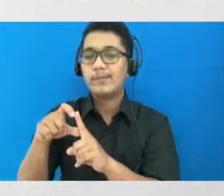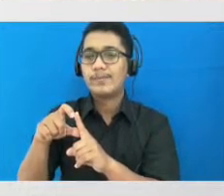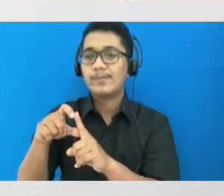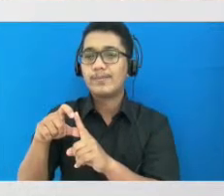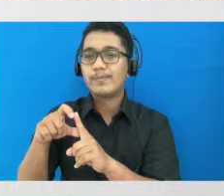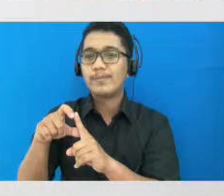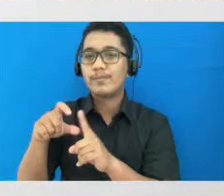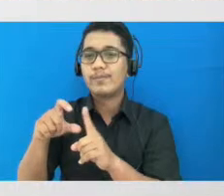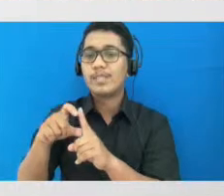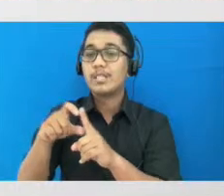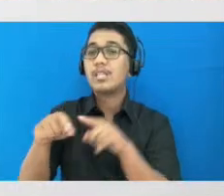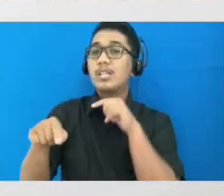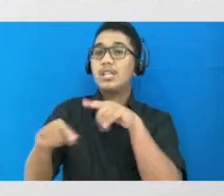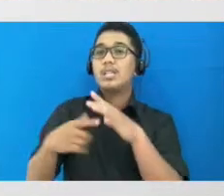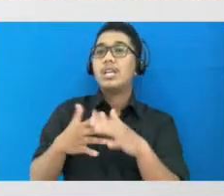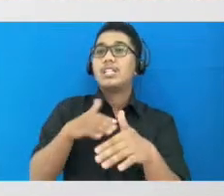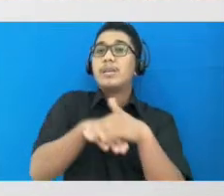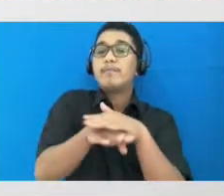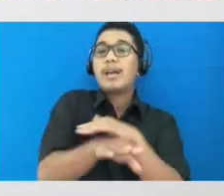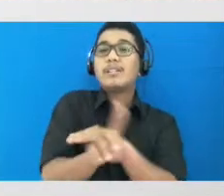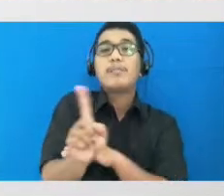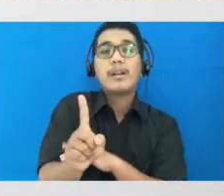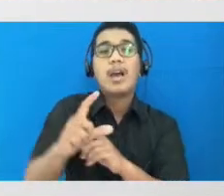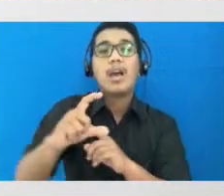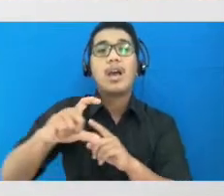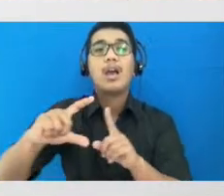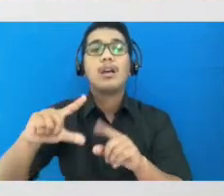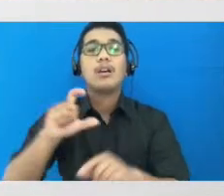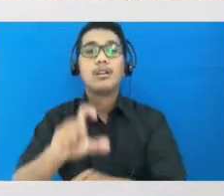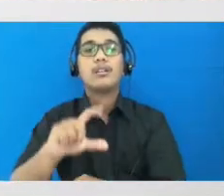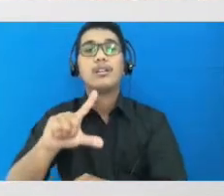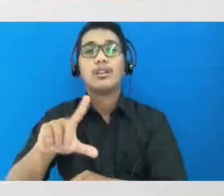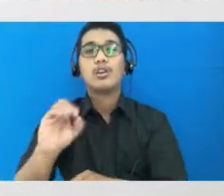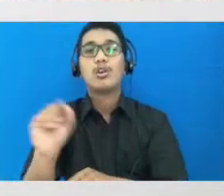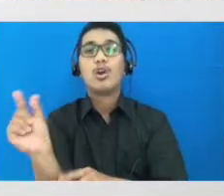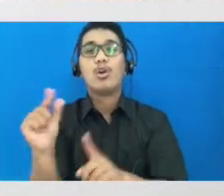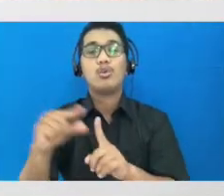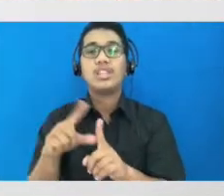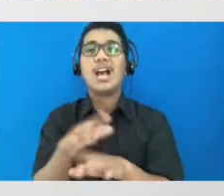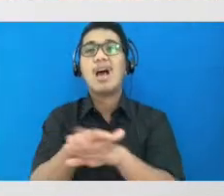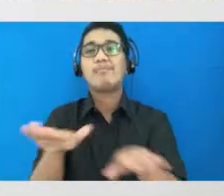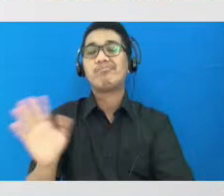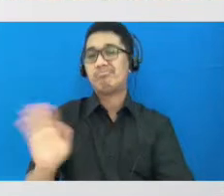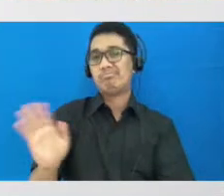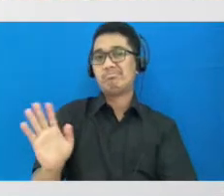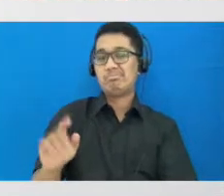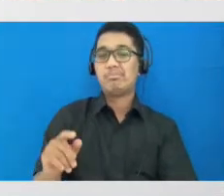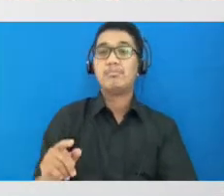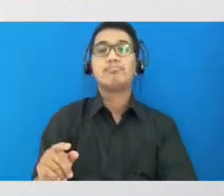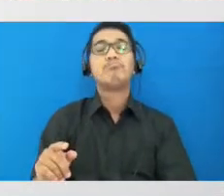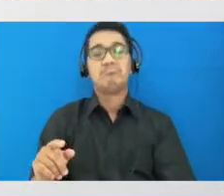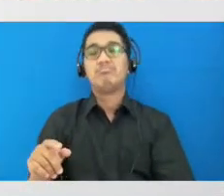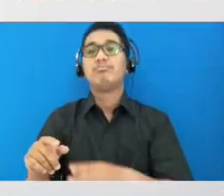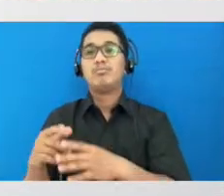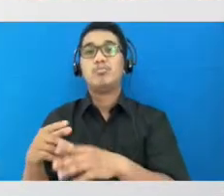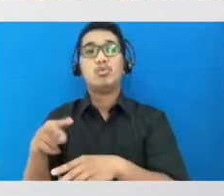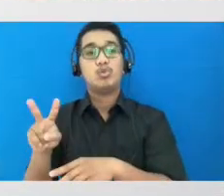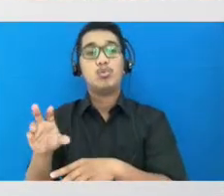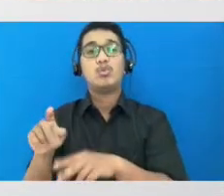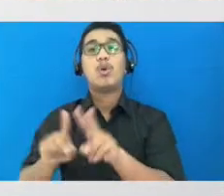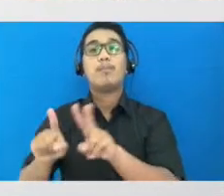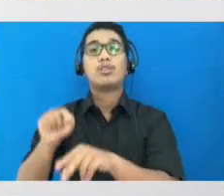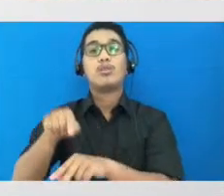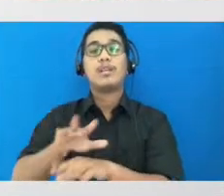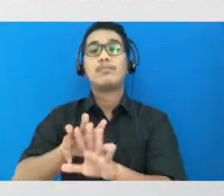disimpan di sebuah cloud yang tidak aman, alias tidak diamankan dengan proper. Nah, sehingga bocorlah data tersebut 12,9 juta